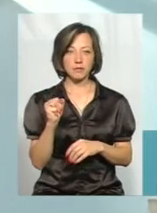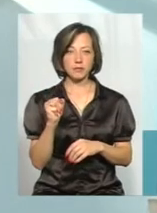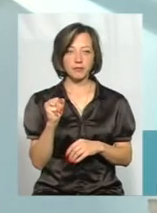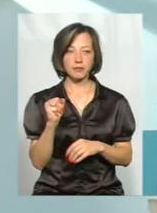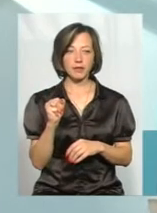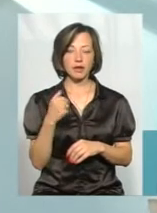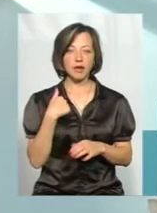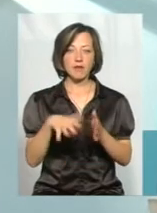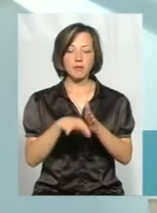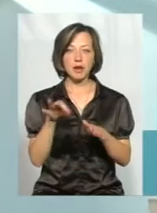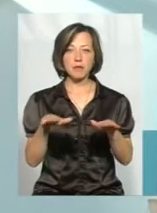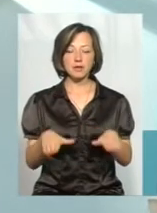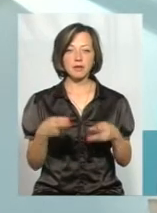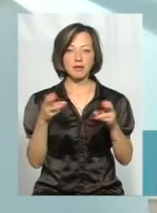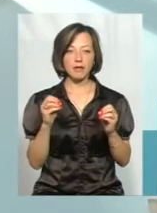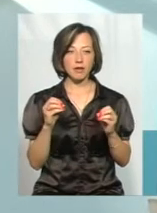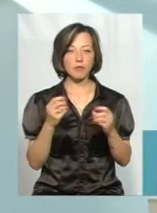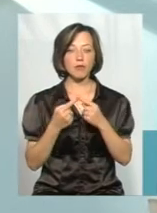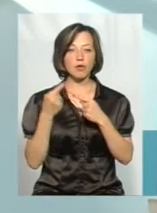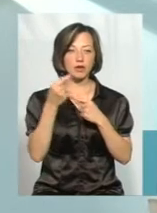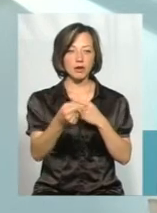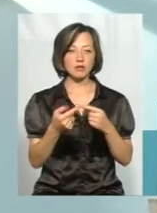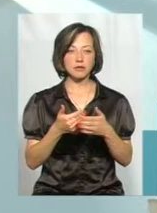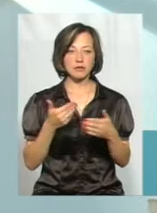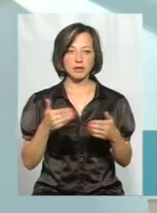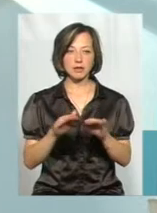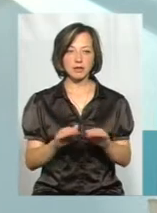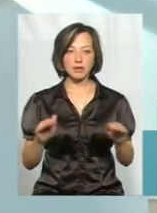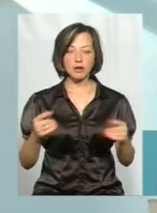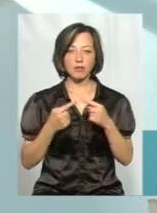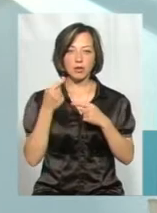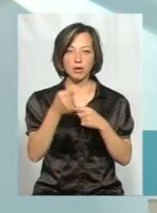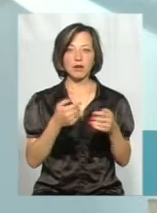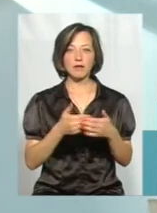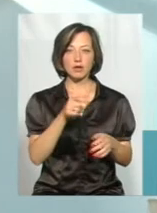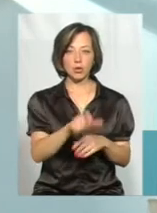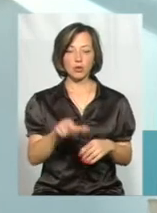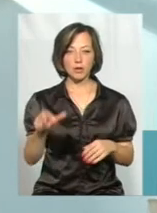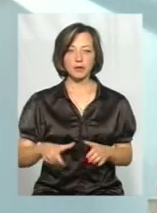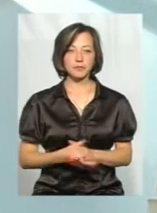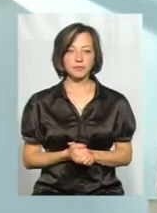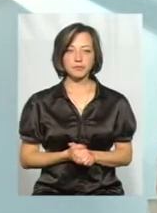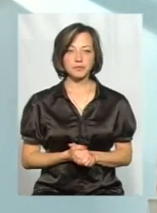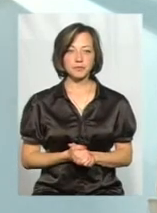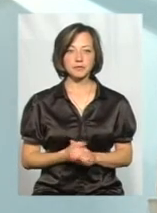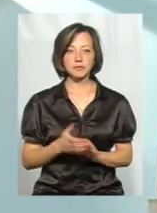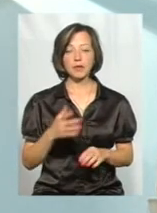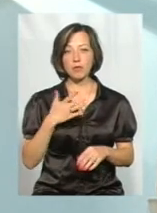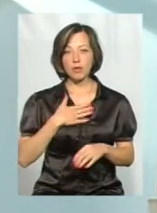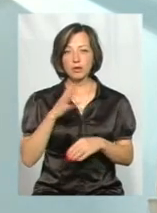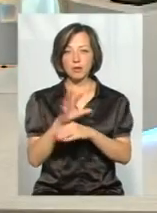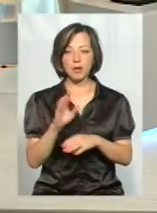то я вибираю місце там, де все ж таки подальше від дітей, подальше від людей. І собачки під